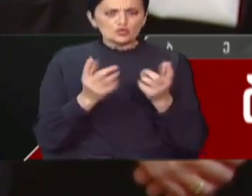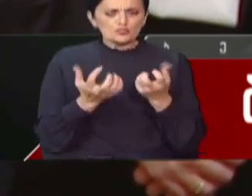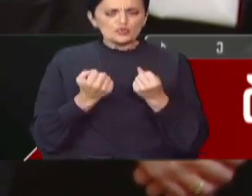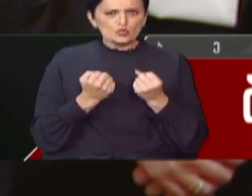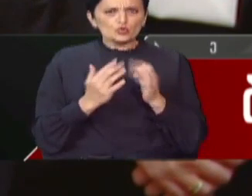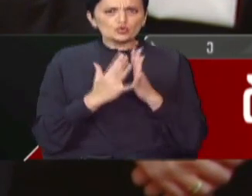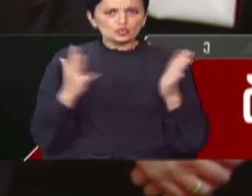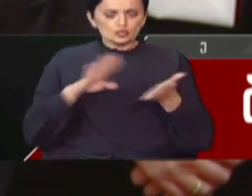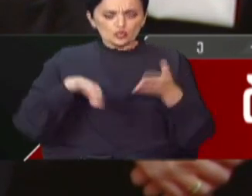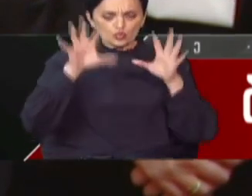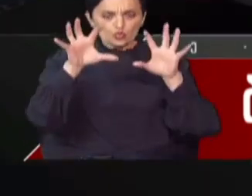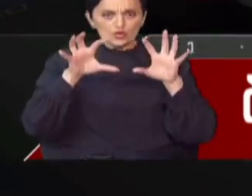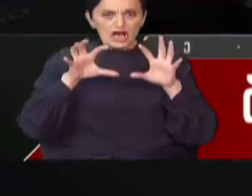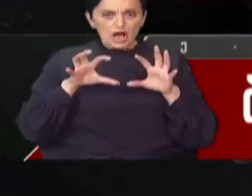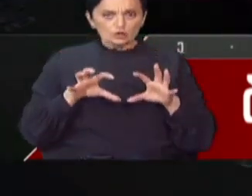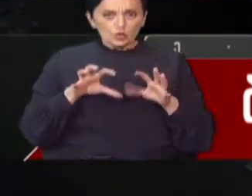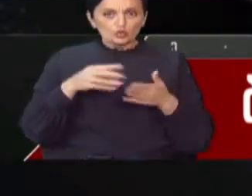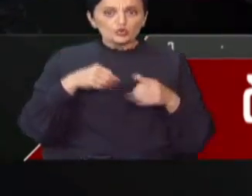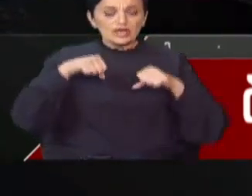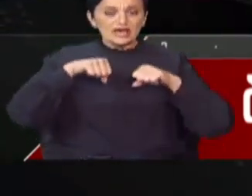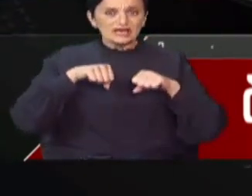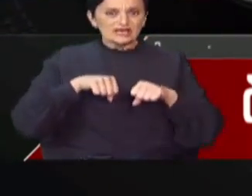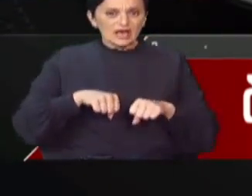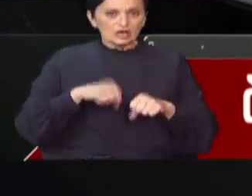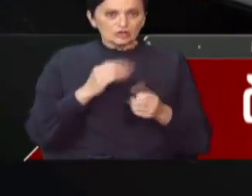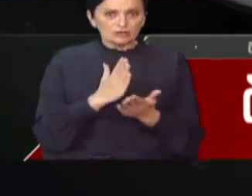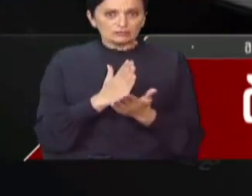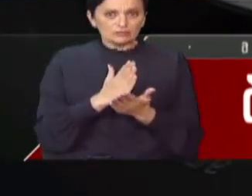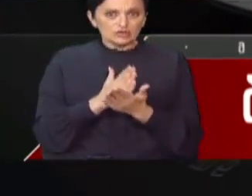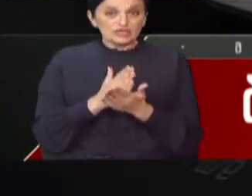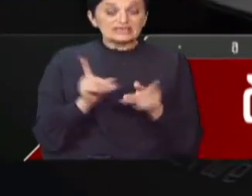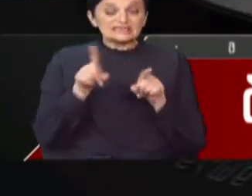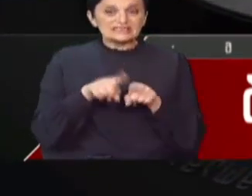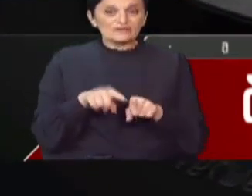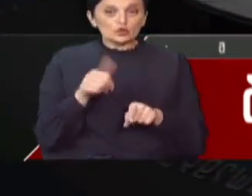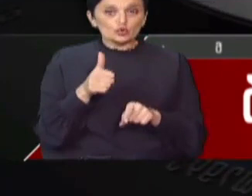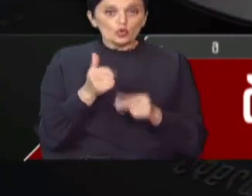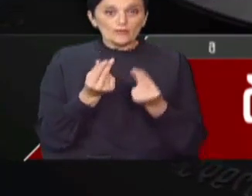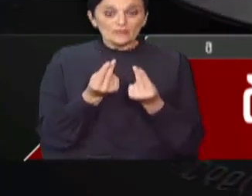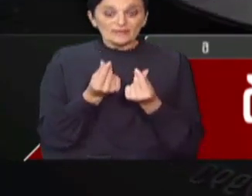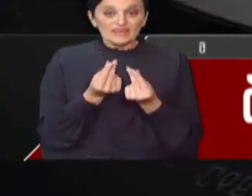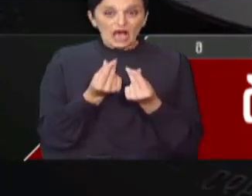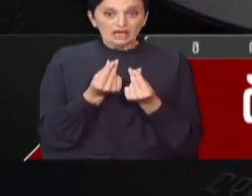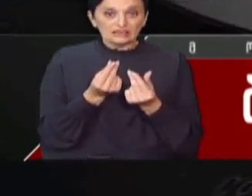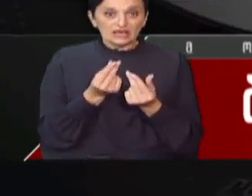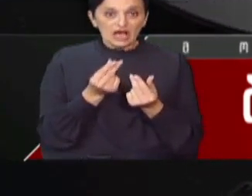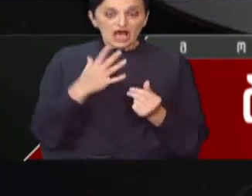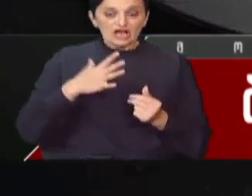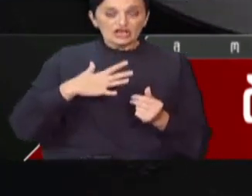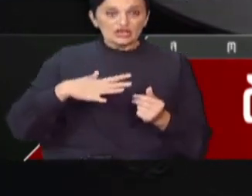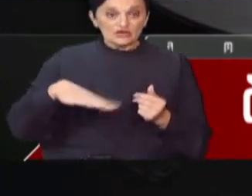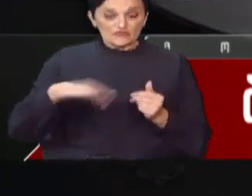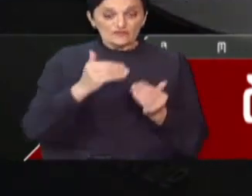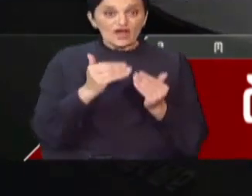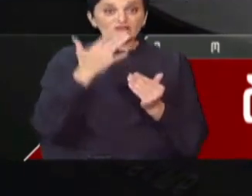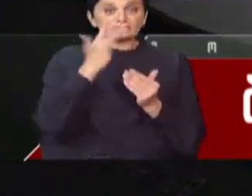ოდენობით უკანონო შემოსავლის ლეგალიზაცია ხდებოდა, ისევე როგორც თანხა გადიოდა ქვეყნის